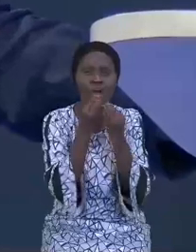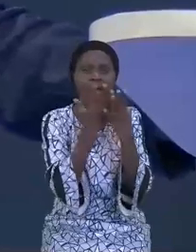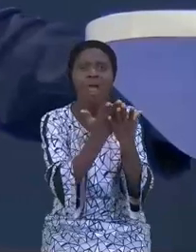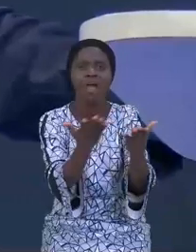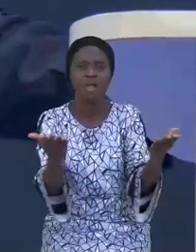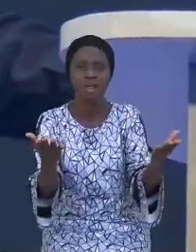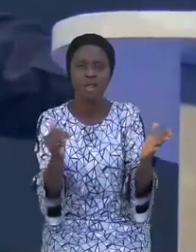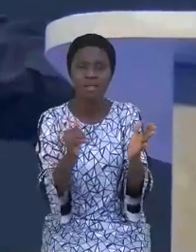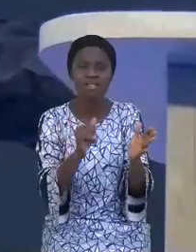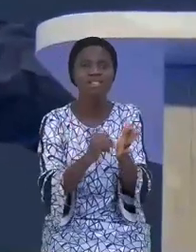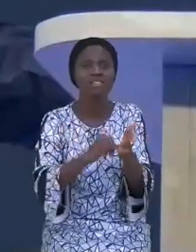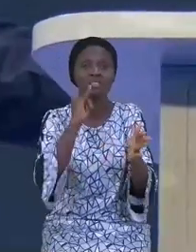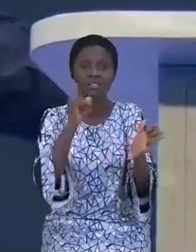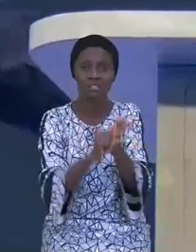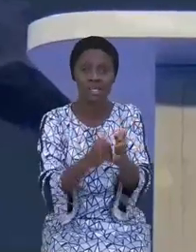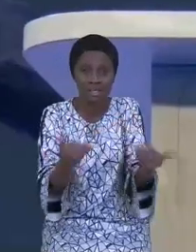aujourd'hui.